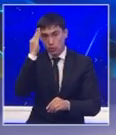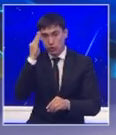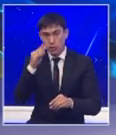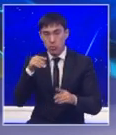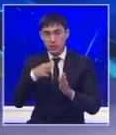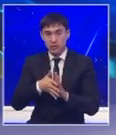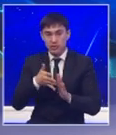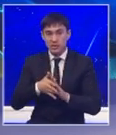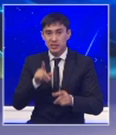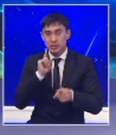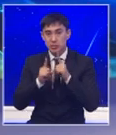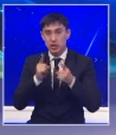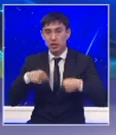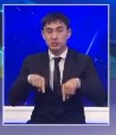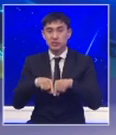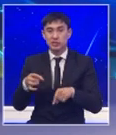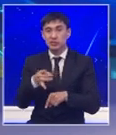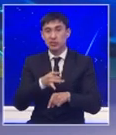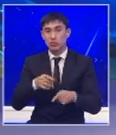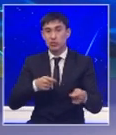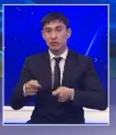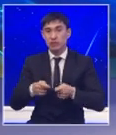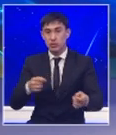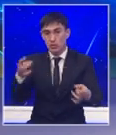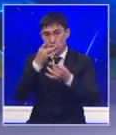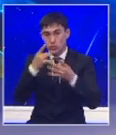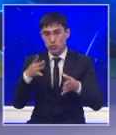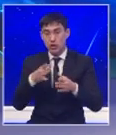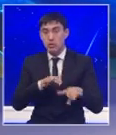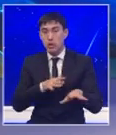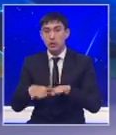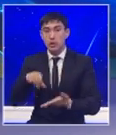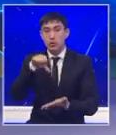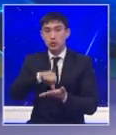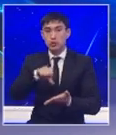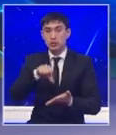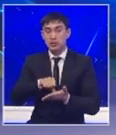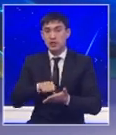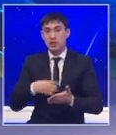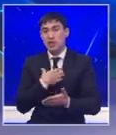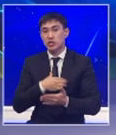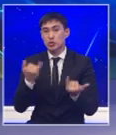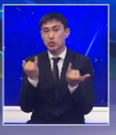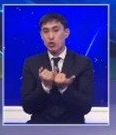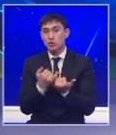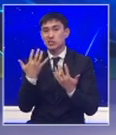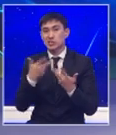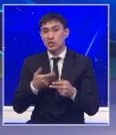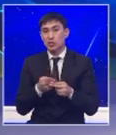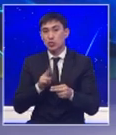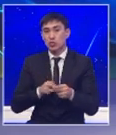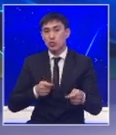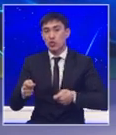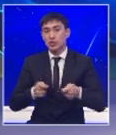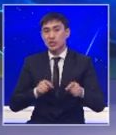научно-познавательный семинар организованный региональным управлением культуры мероприятие приняли участие важные гости среди которых